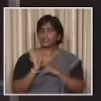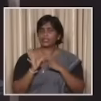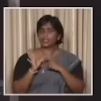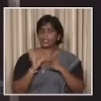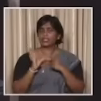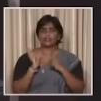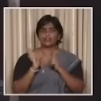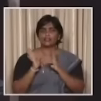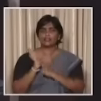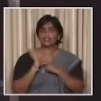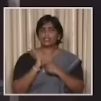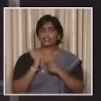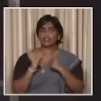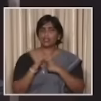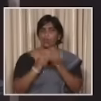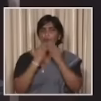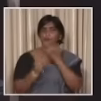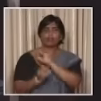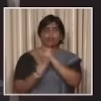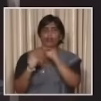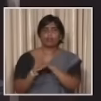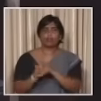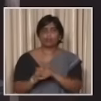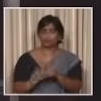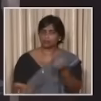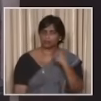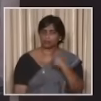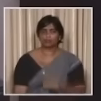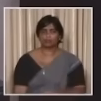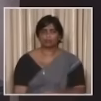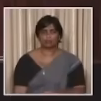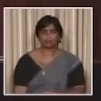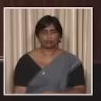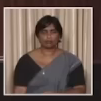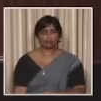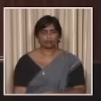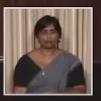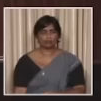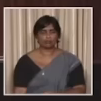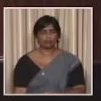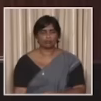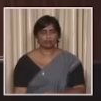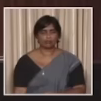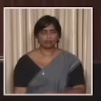VT එකේ කොහොමද කන්සල්ටන්සි කරන්න කියන්නේ? දැන් ඔගේ විභාග කරන්න. හරි.